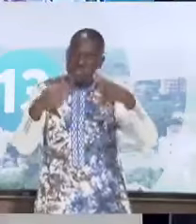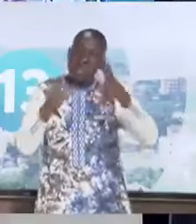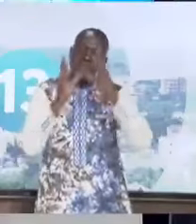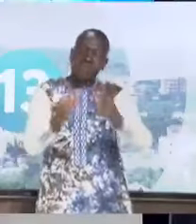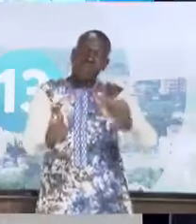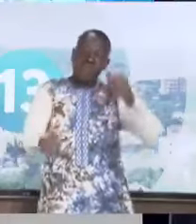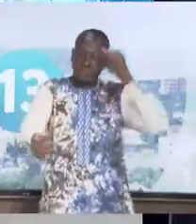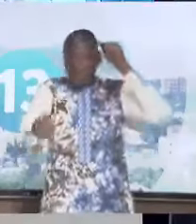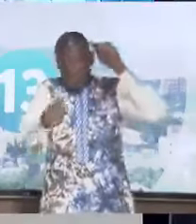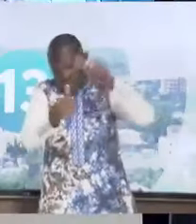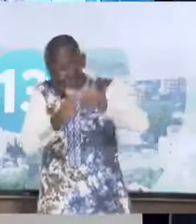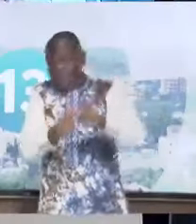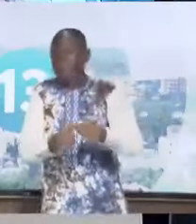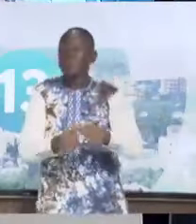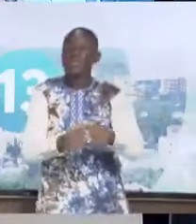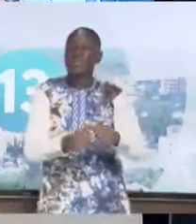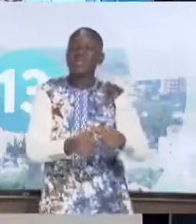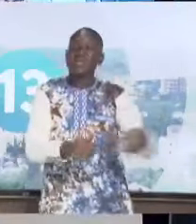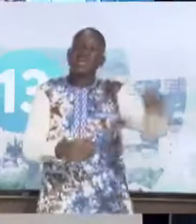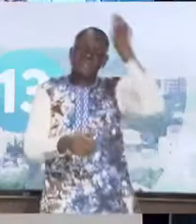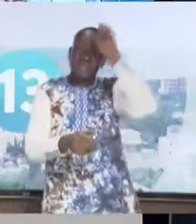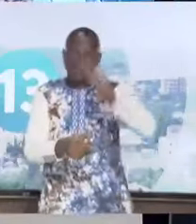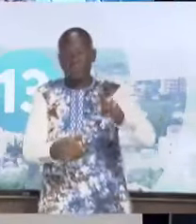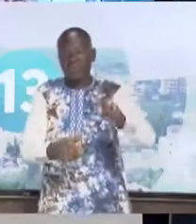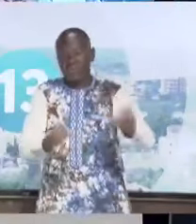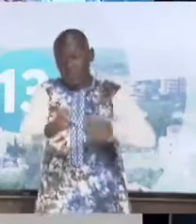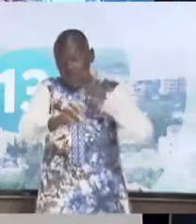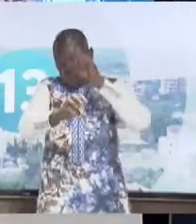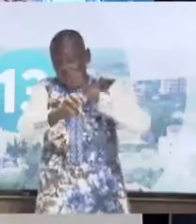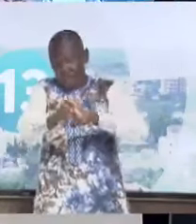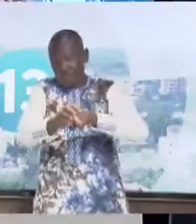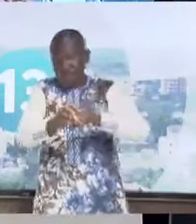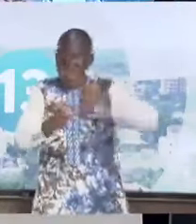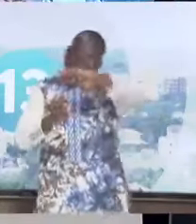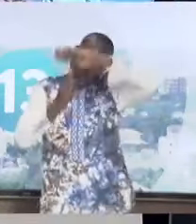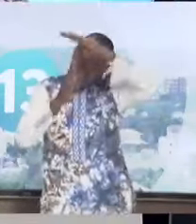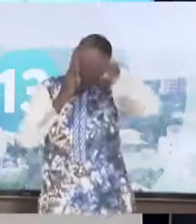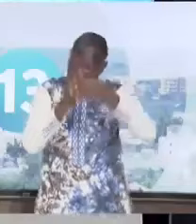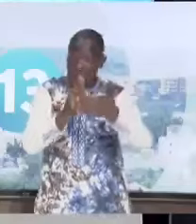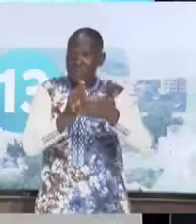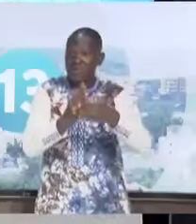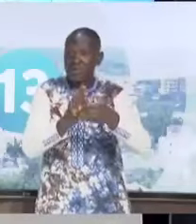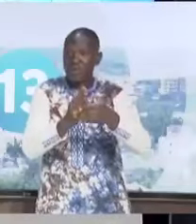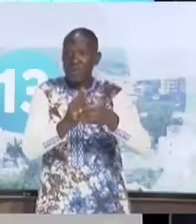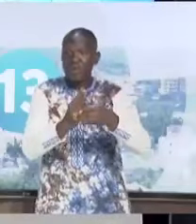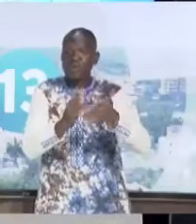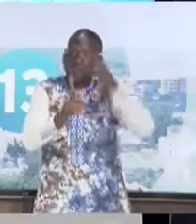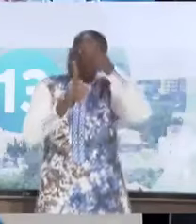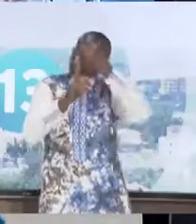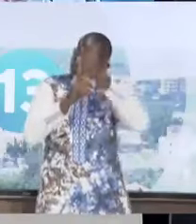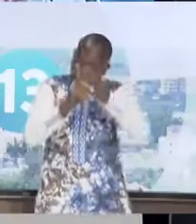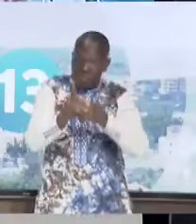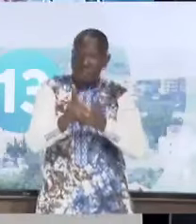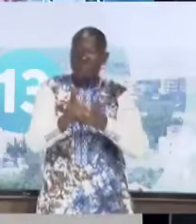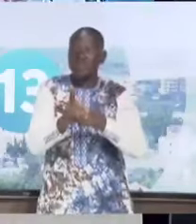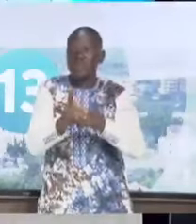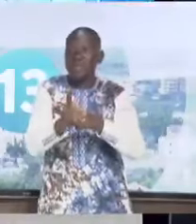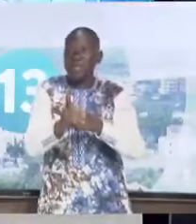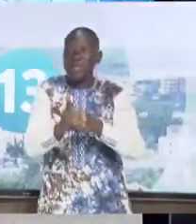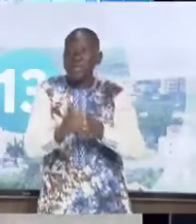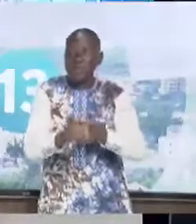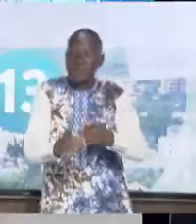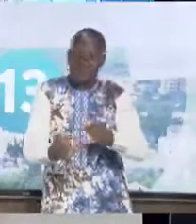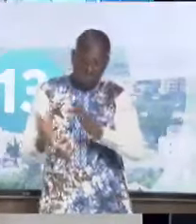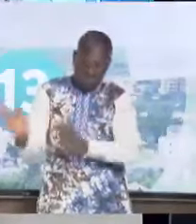rappeler. Nous pensons notamment à la question des dates limites. Pour basculer au mensuel, on a dû donc bousculer les